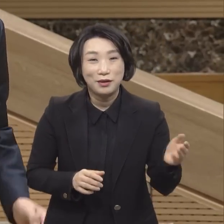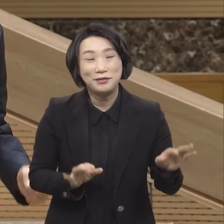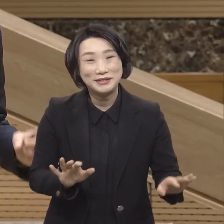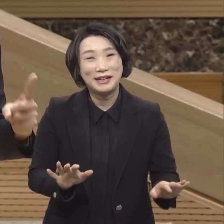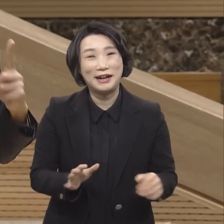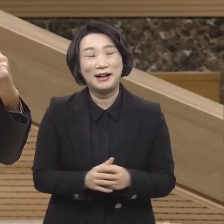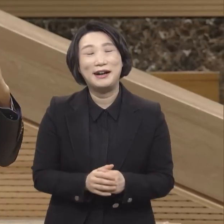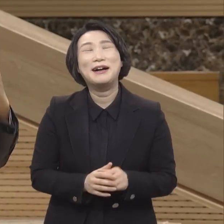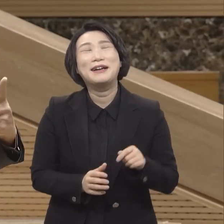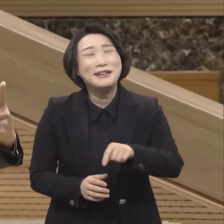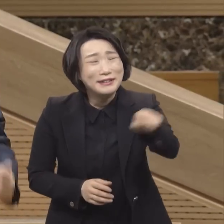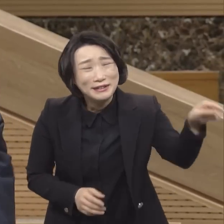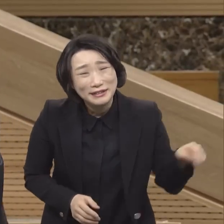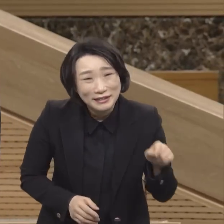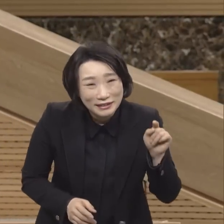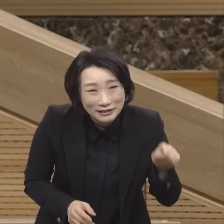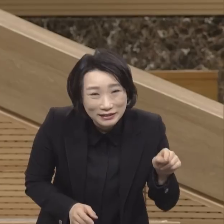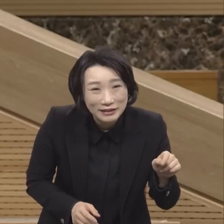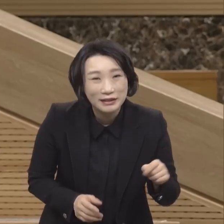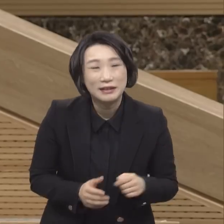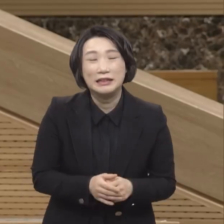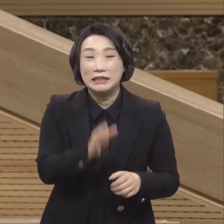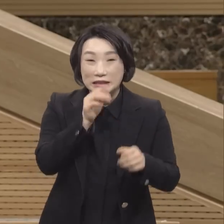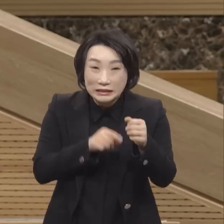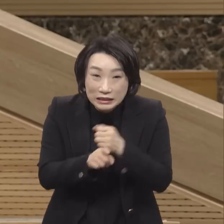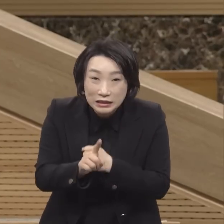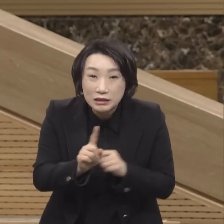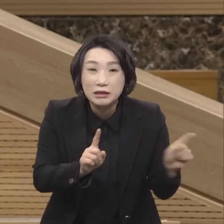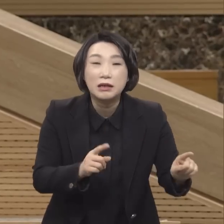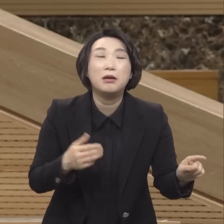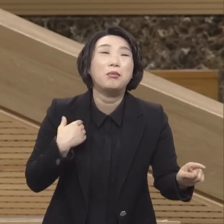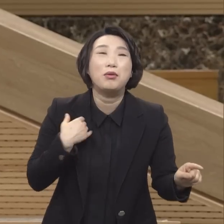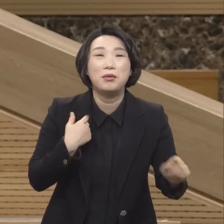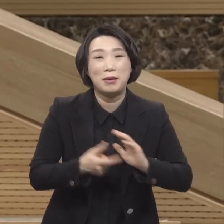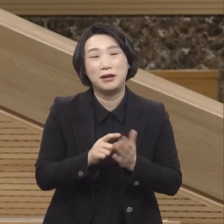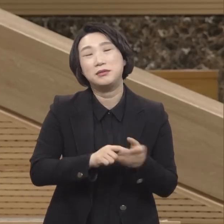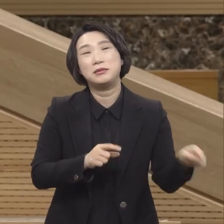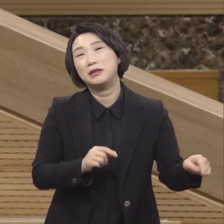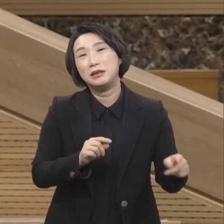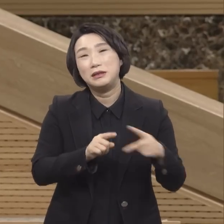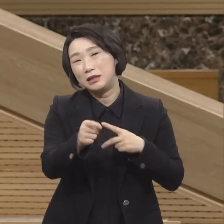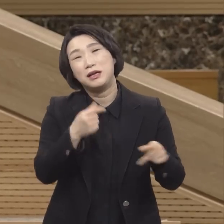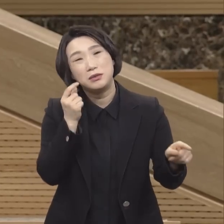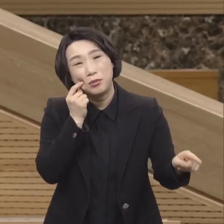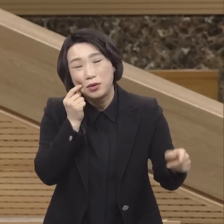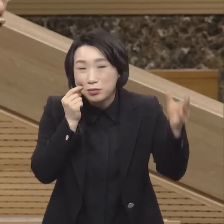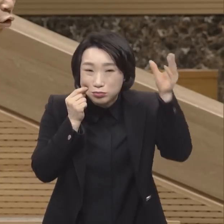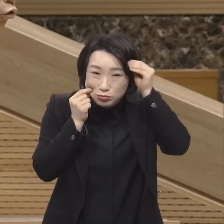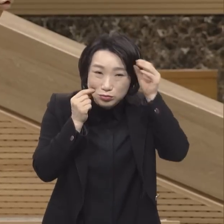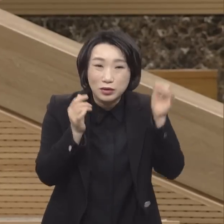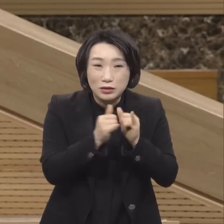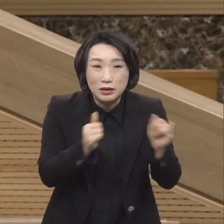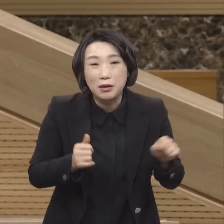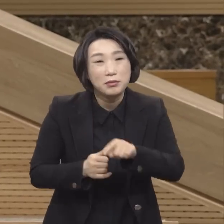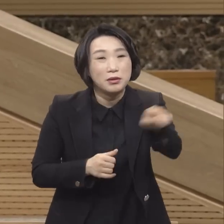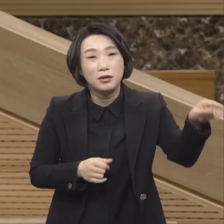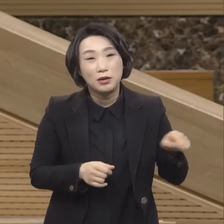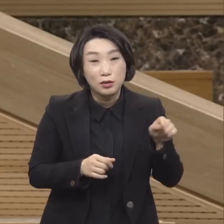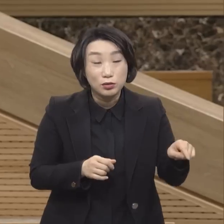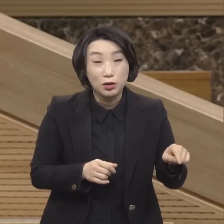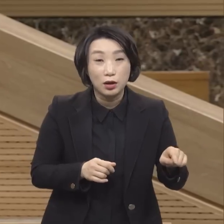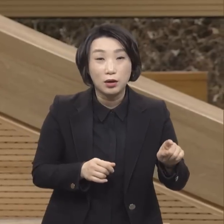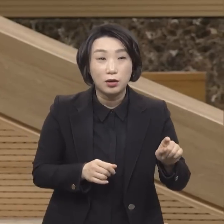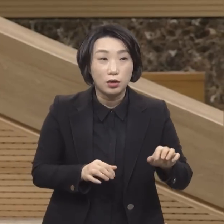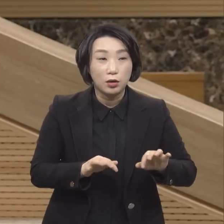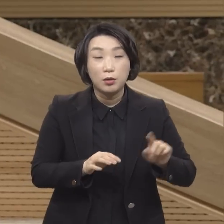자, 이 정도로 진리를 몰라볼 정도로 못 알아듣는 이 무지한 사람들, 근데 그들은